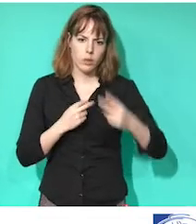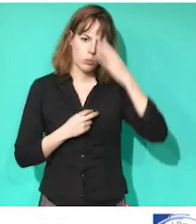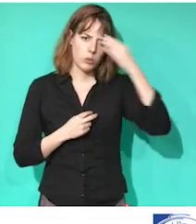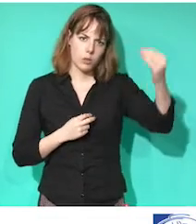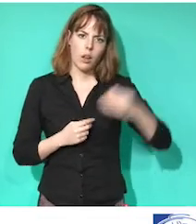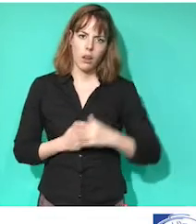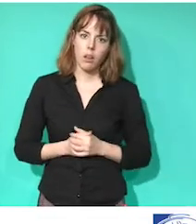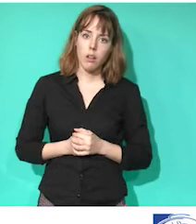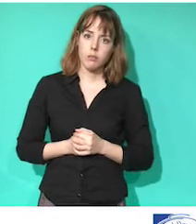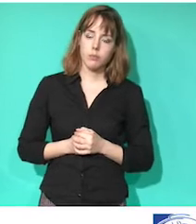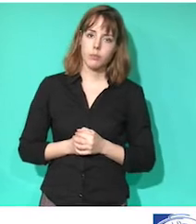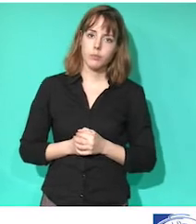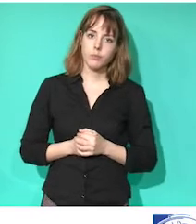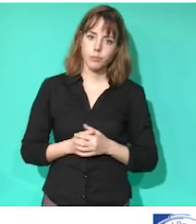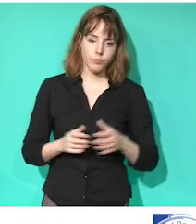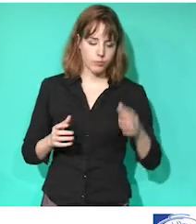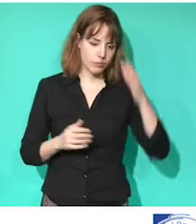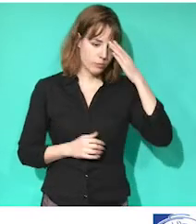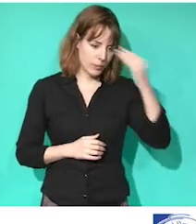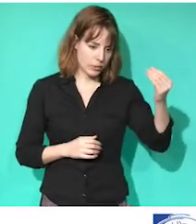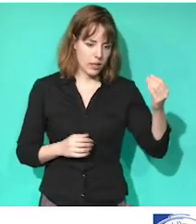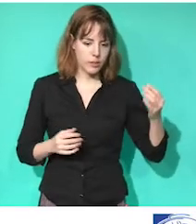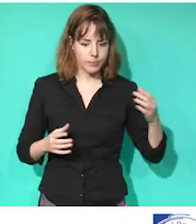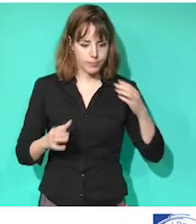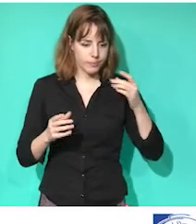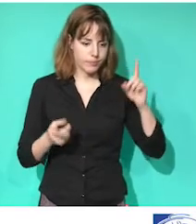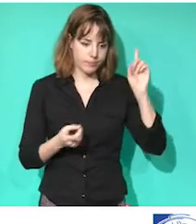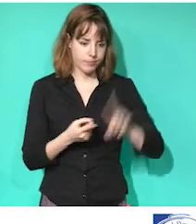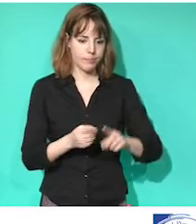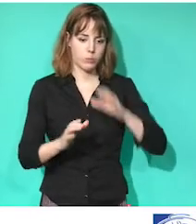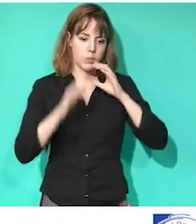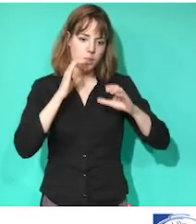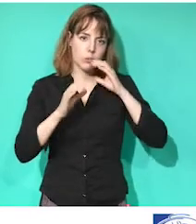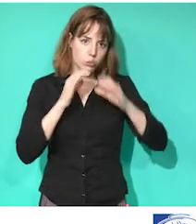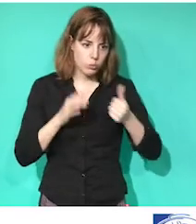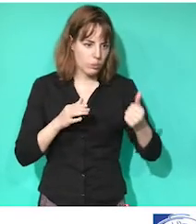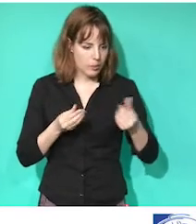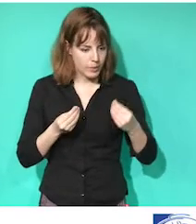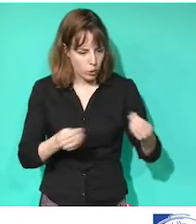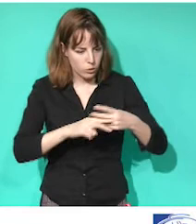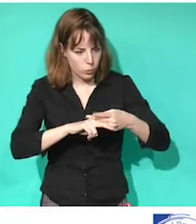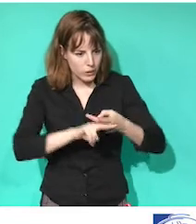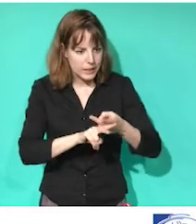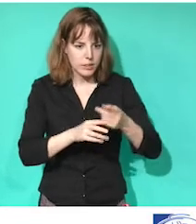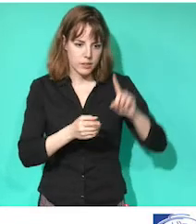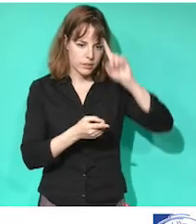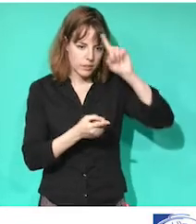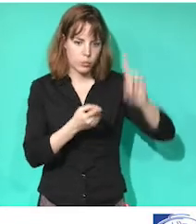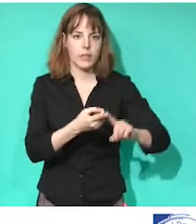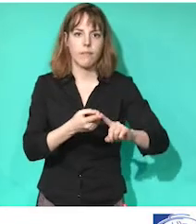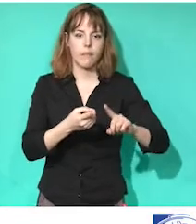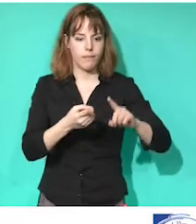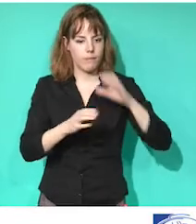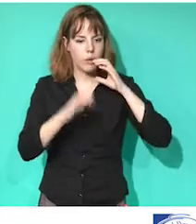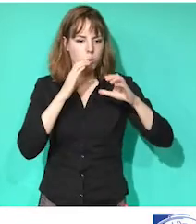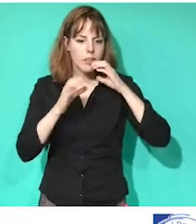professionnels. Absolument. Notamment des professionnels de la communication, de leur donner des outils, de leur donner des clés pour aller vers une communication